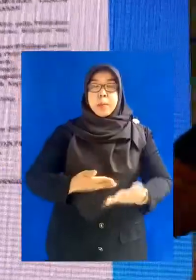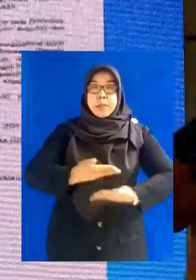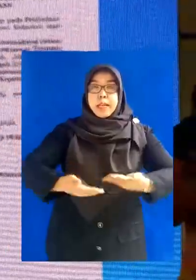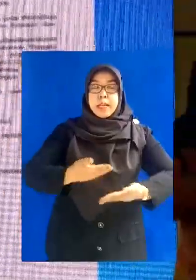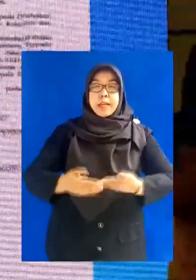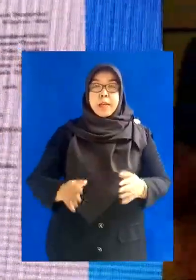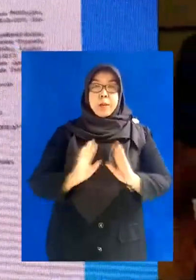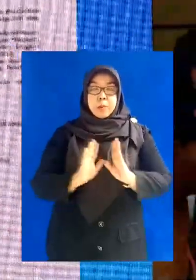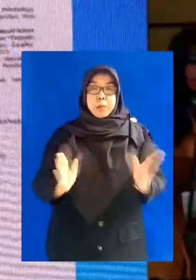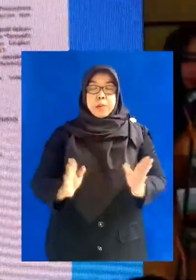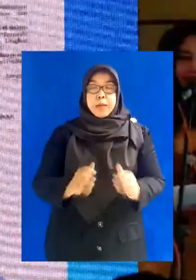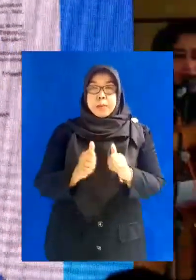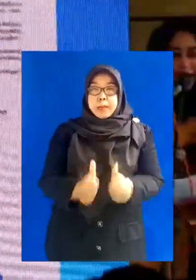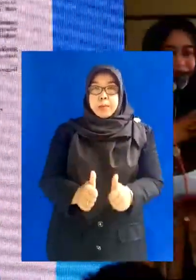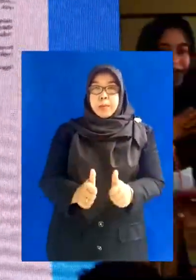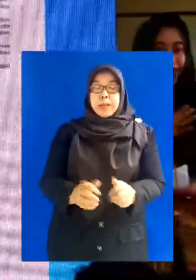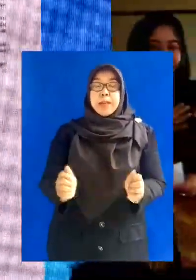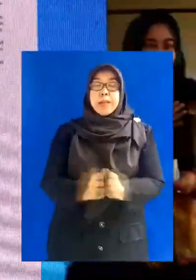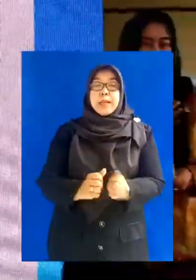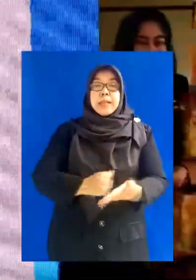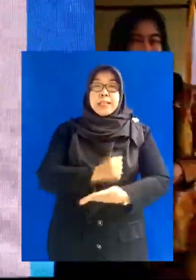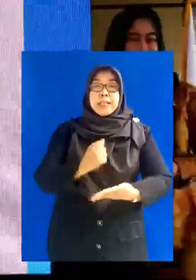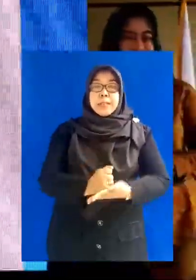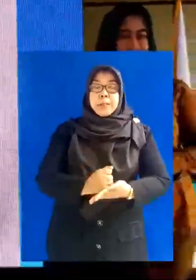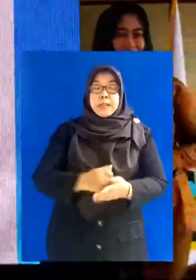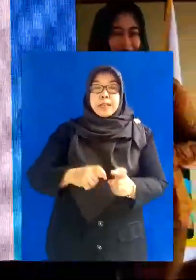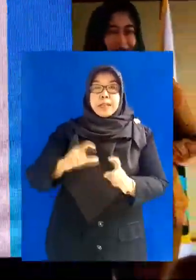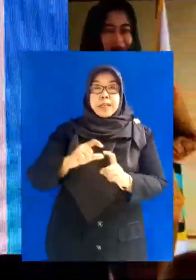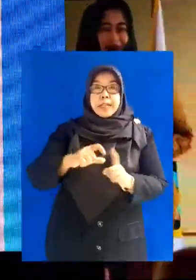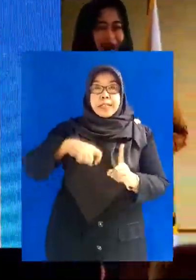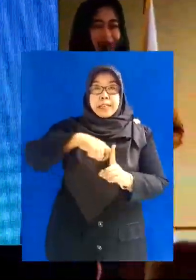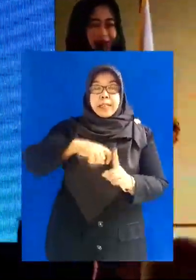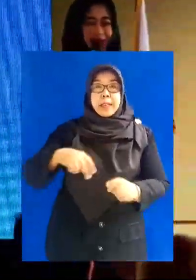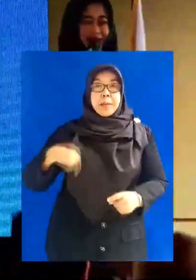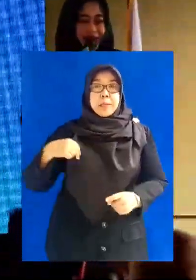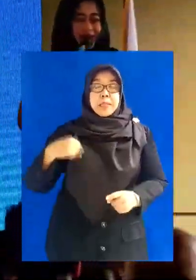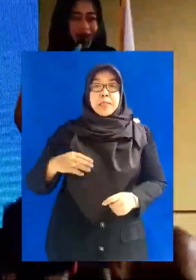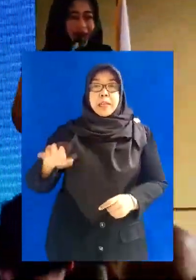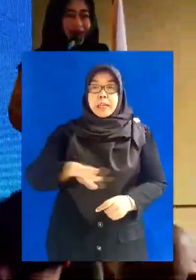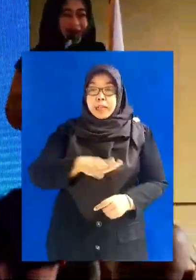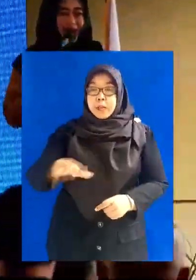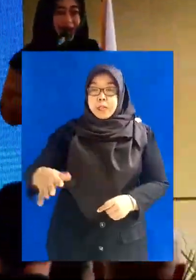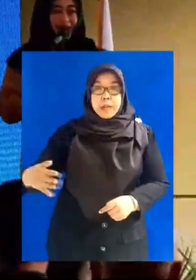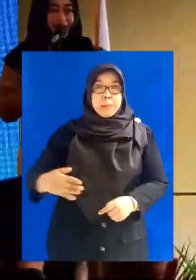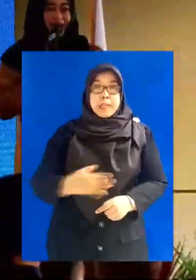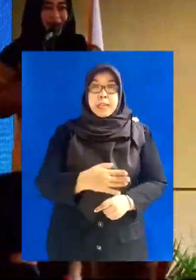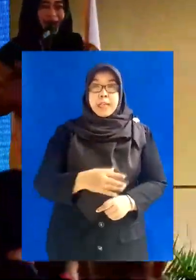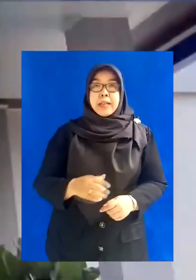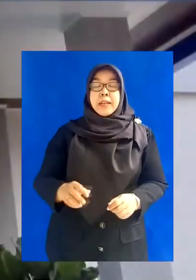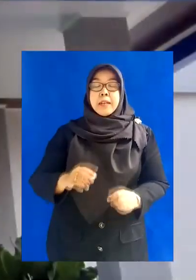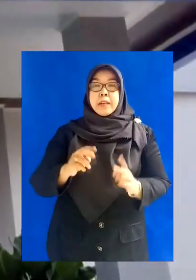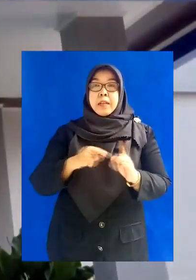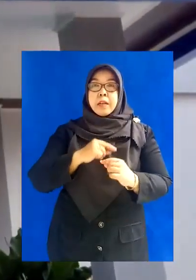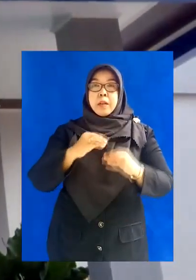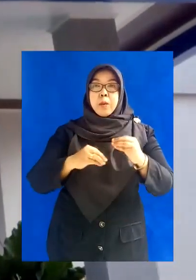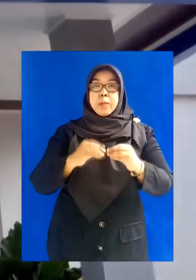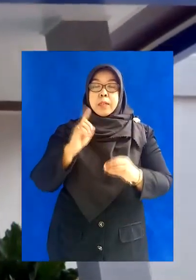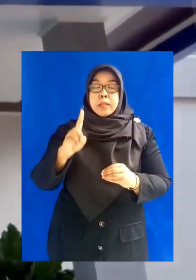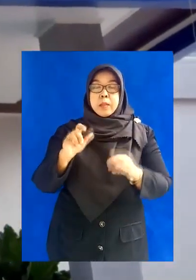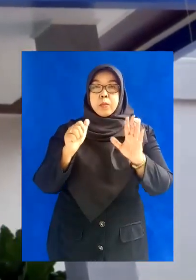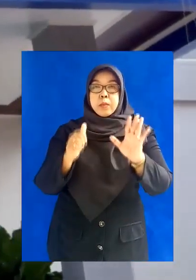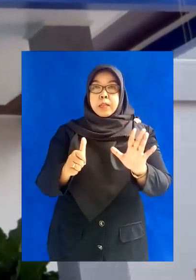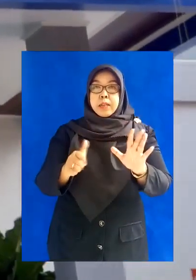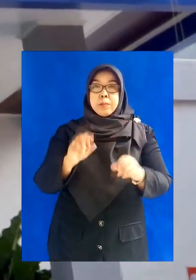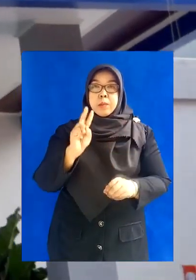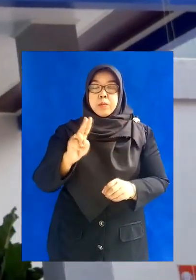yang paripurna adalah dengan ditetapkannya Keputusan Menteri Kelautan dan Perikanan Nomor 162 tahun